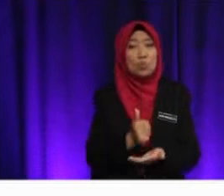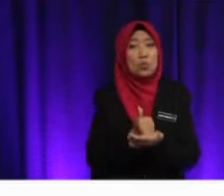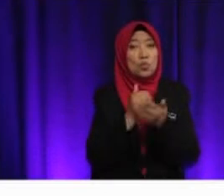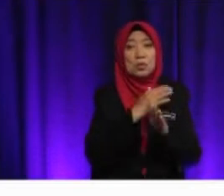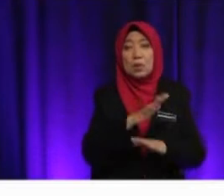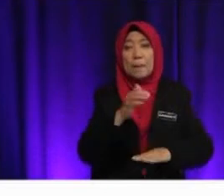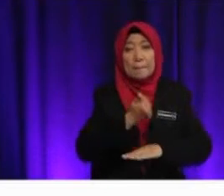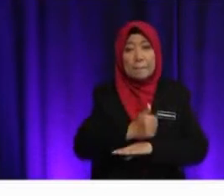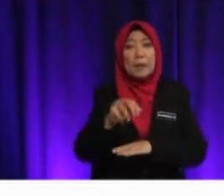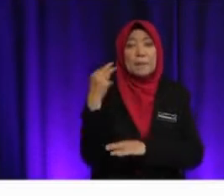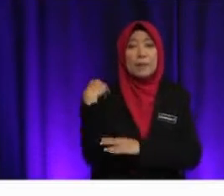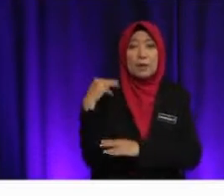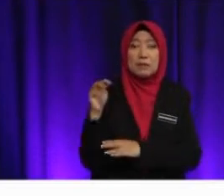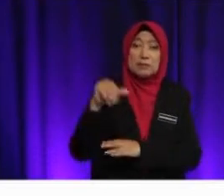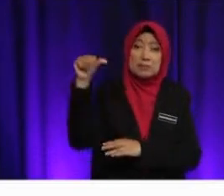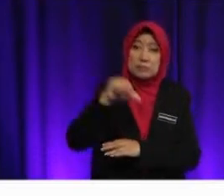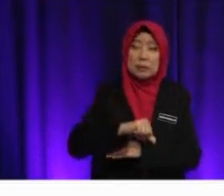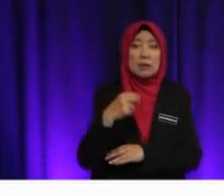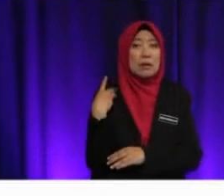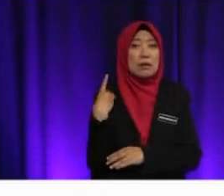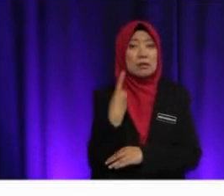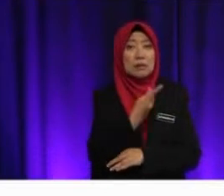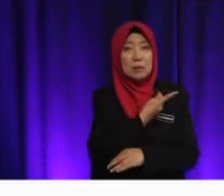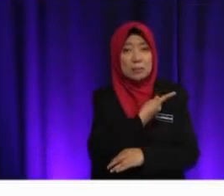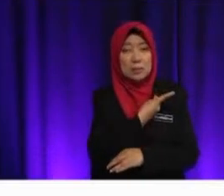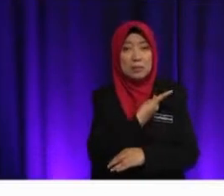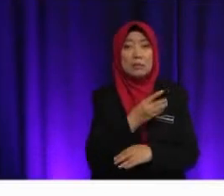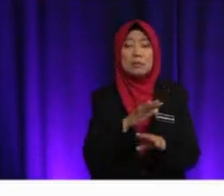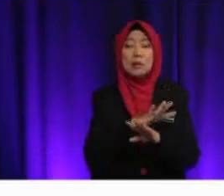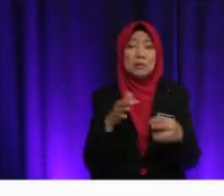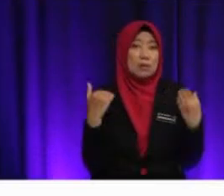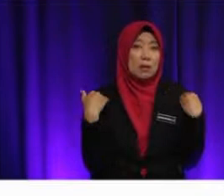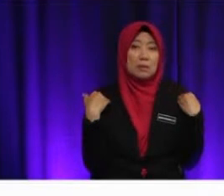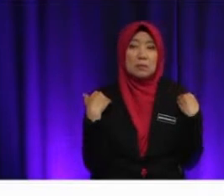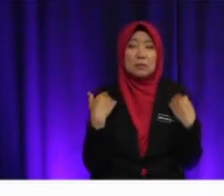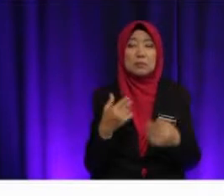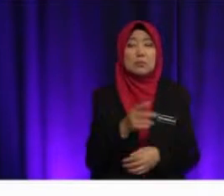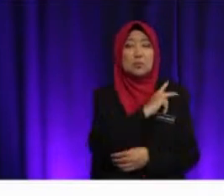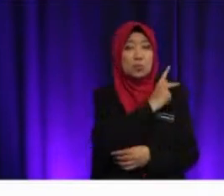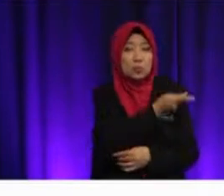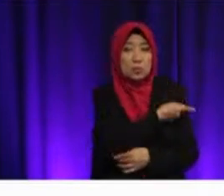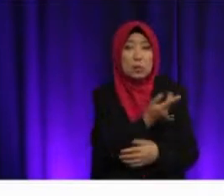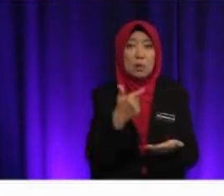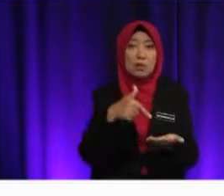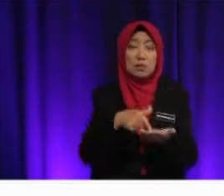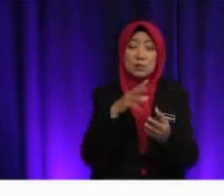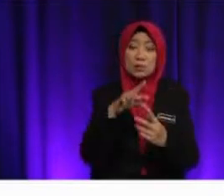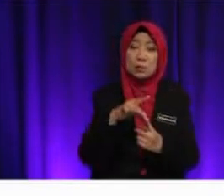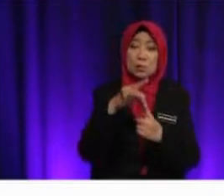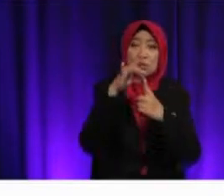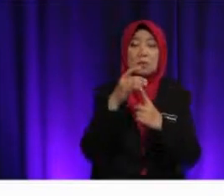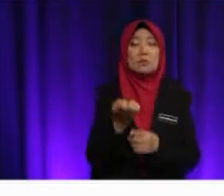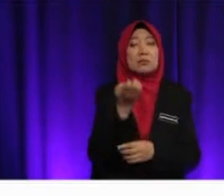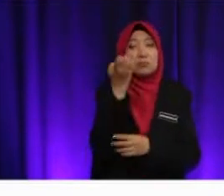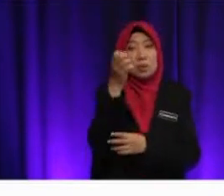Allah, tiada daya melainkan kekuatan-Mu. Ya Allah, tiada lagi yang akan menyembah-Mu kecuali kumpulan kami ini, ya Allah. Maka bantulah